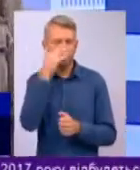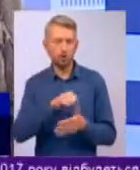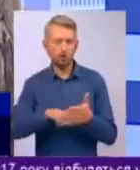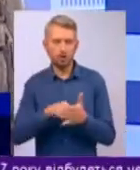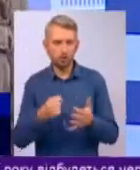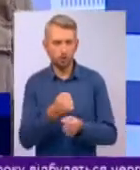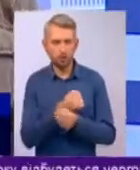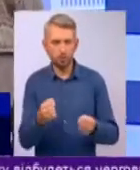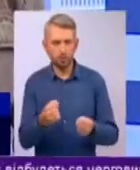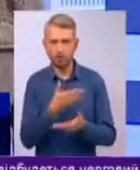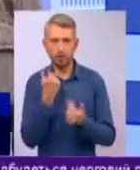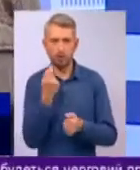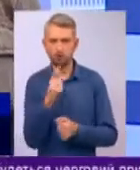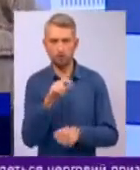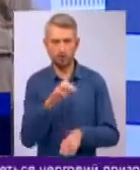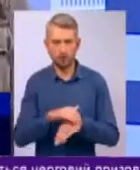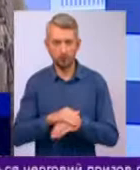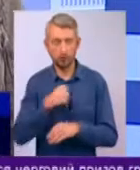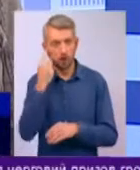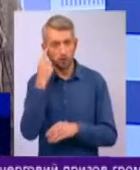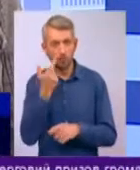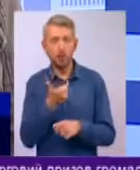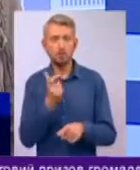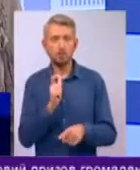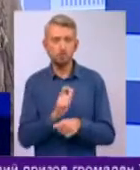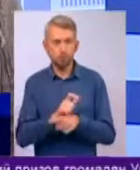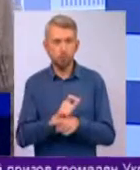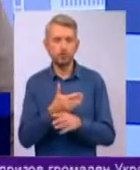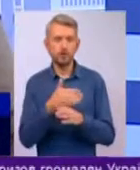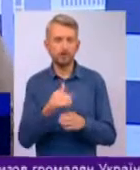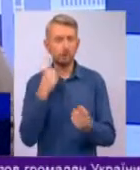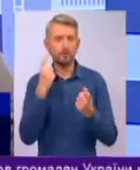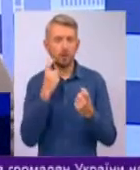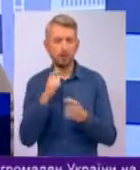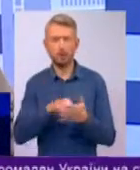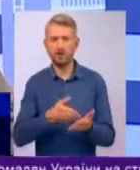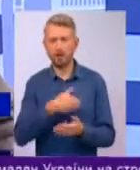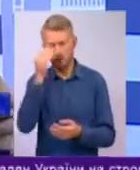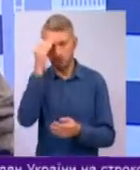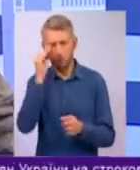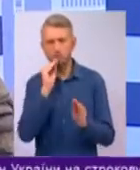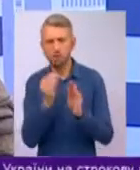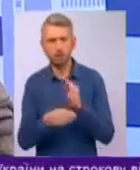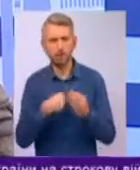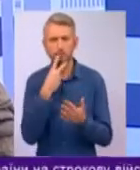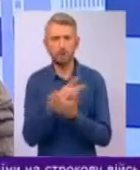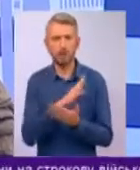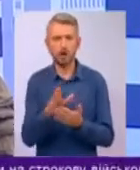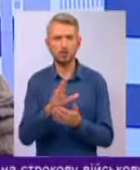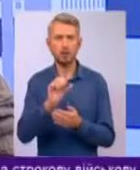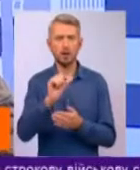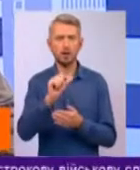вибуху, немає. Думаю, що більшість інформації від нас свідомо приховують, нам не показують перші